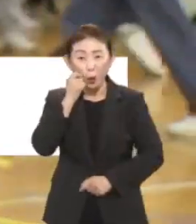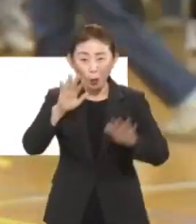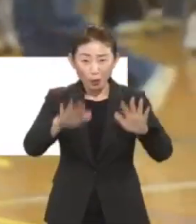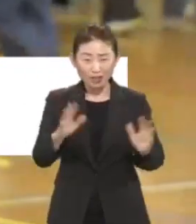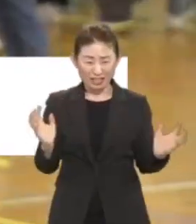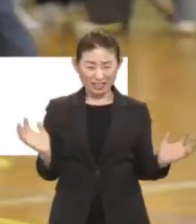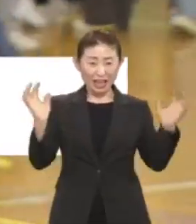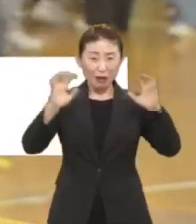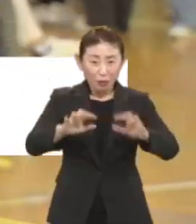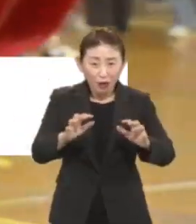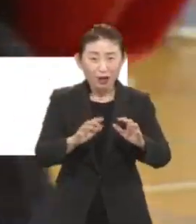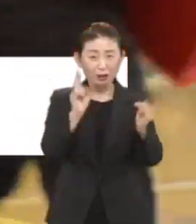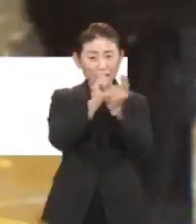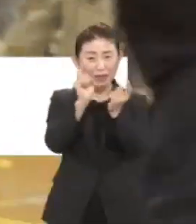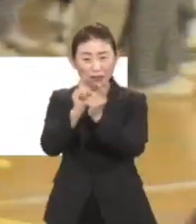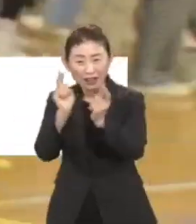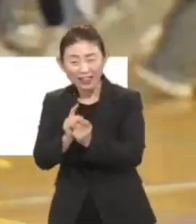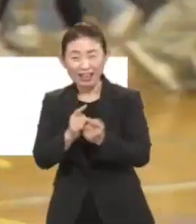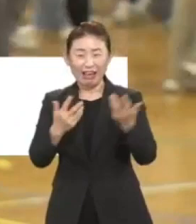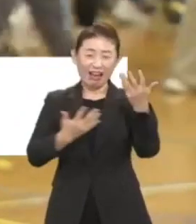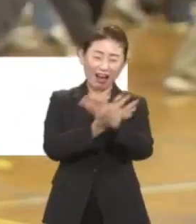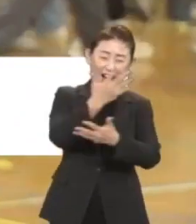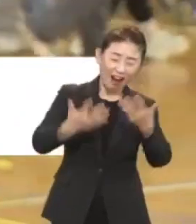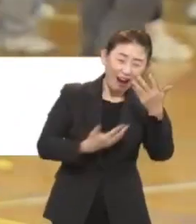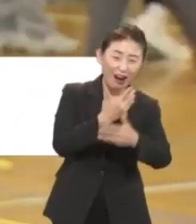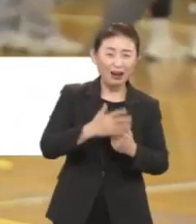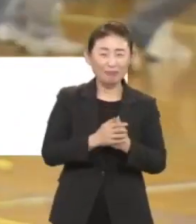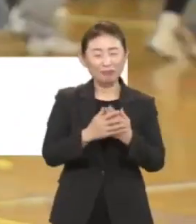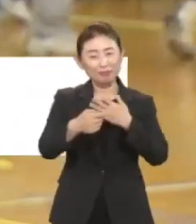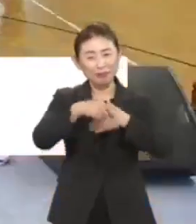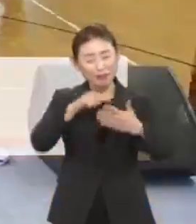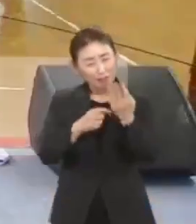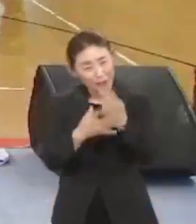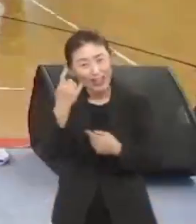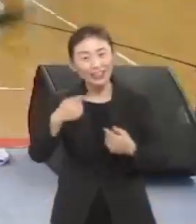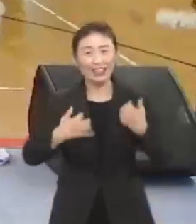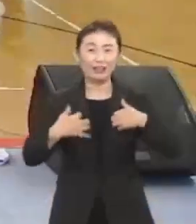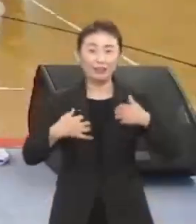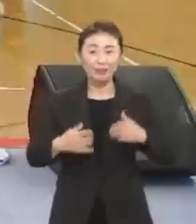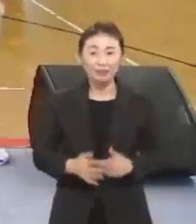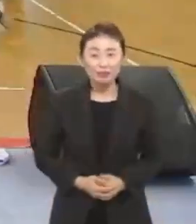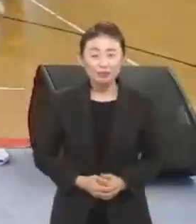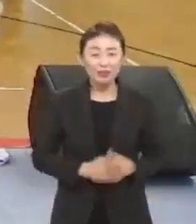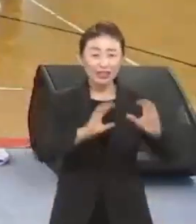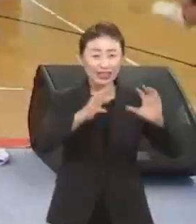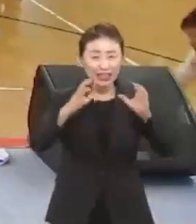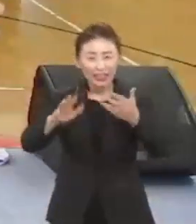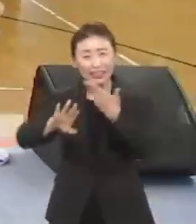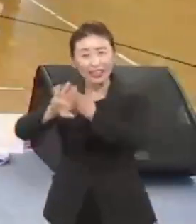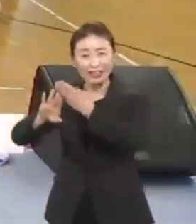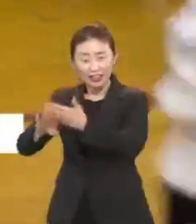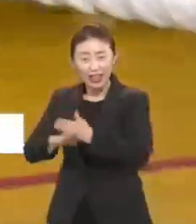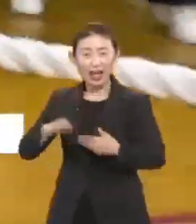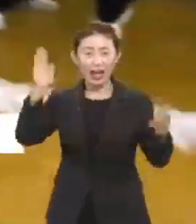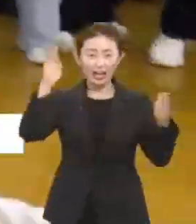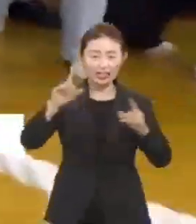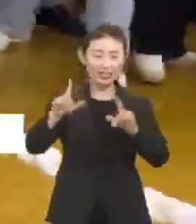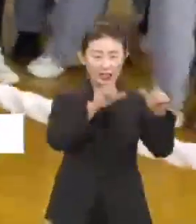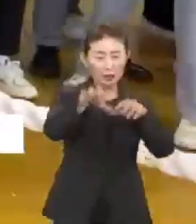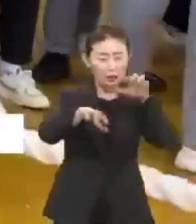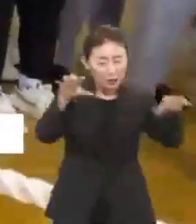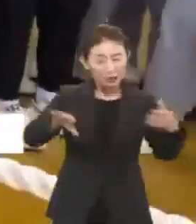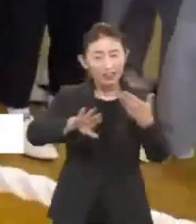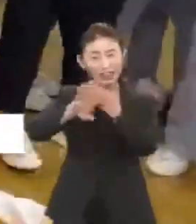같이 하는 하나의 되는 느낌이라서 너무 기뻐요. 다양한 국가의 학생들도 사는 곳이 다른